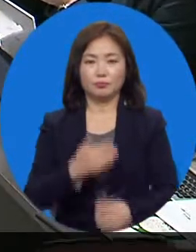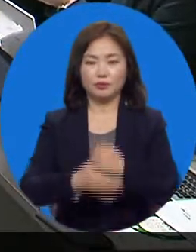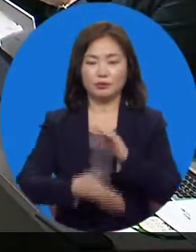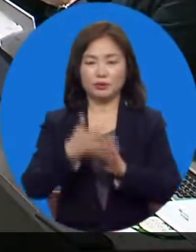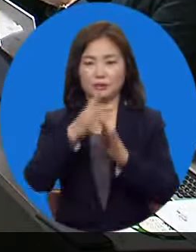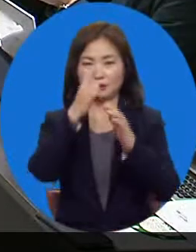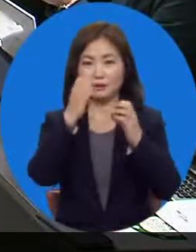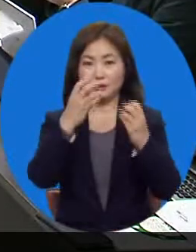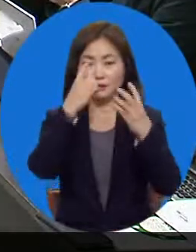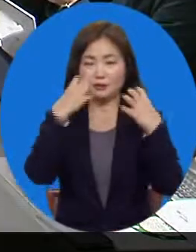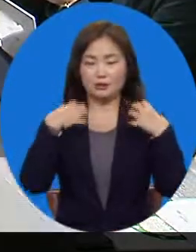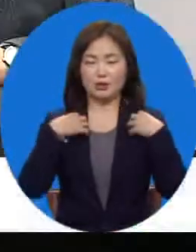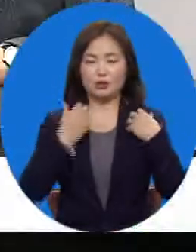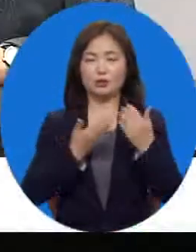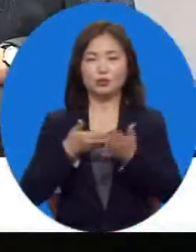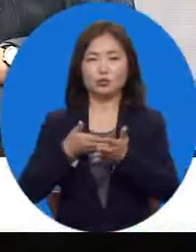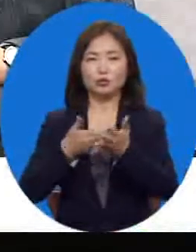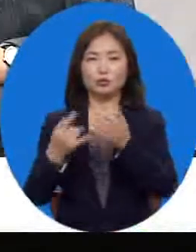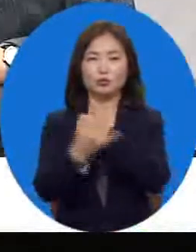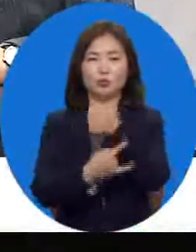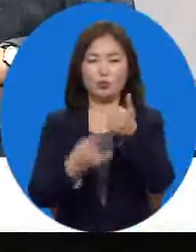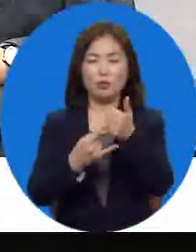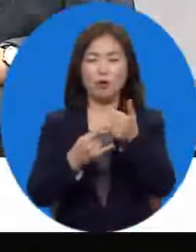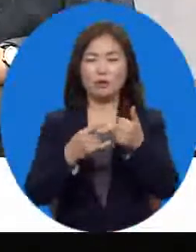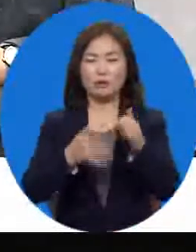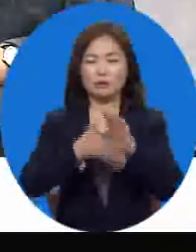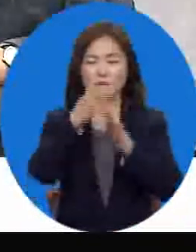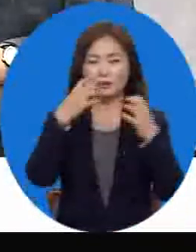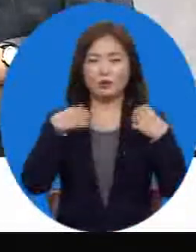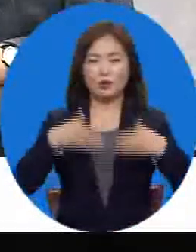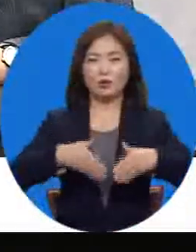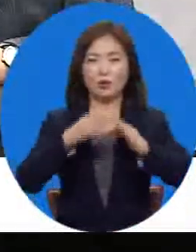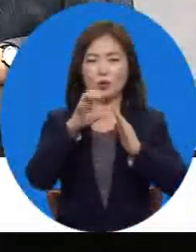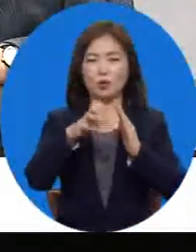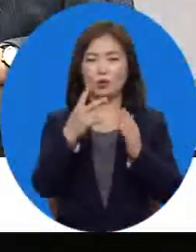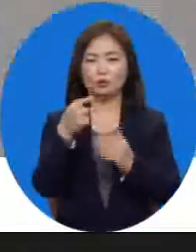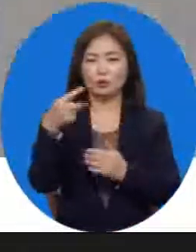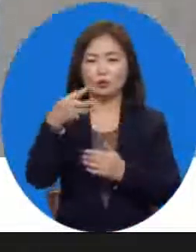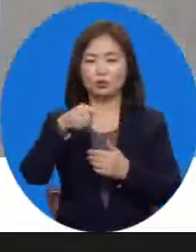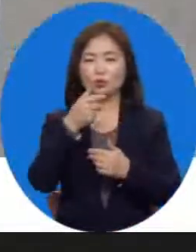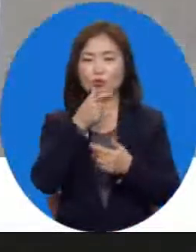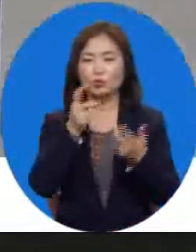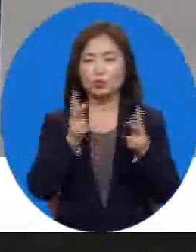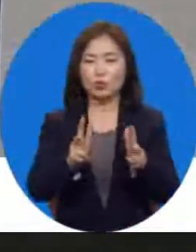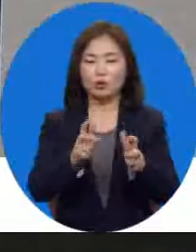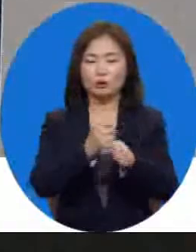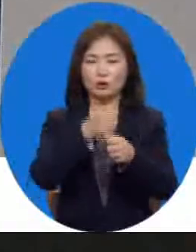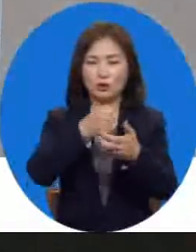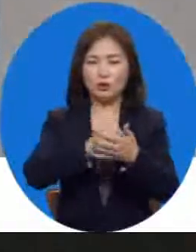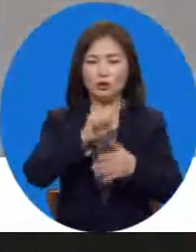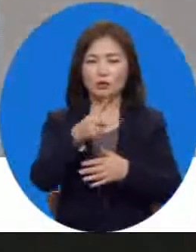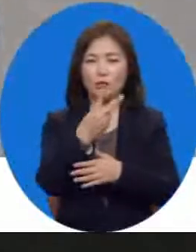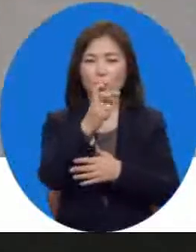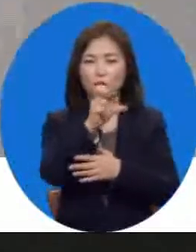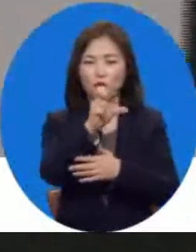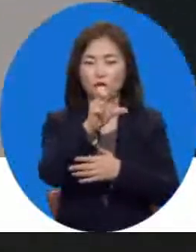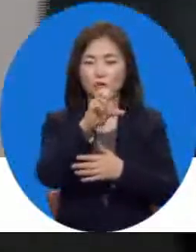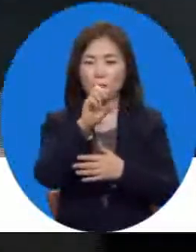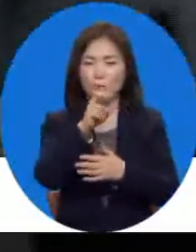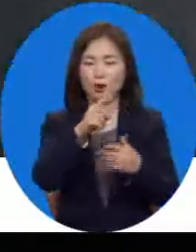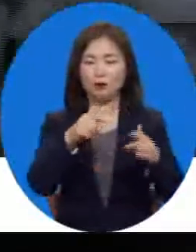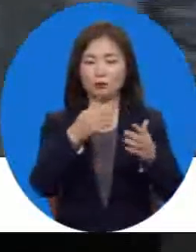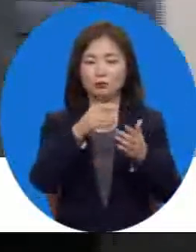대구시 신청사 건립 추진 공론화위원회는 시청 건립지를 두류 정수장터로 정한 250명 대구